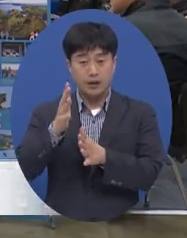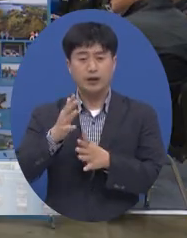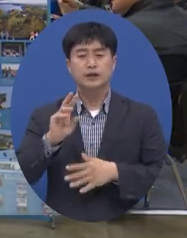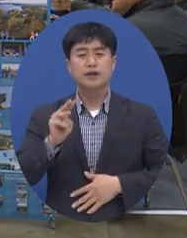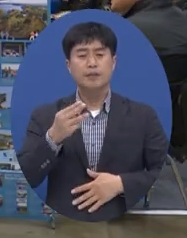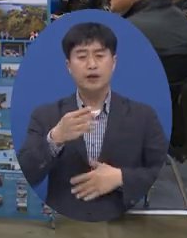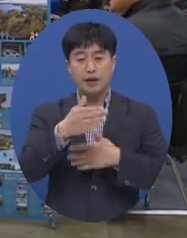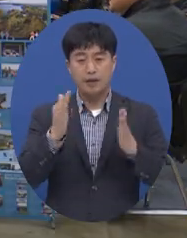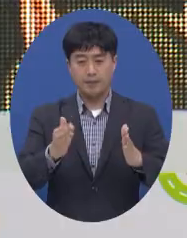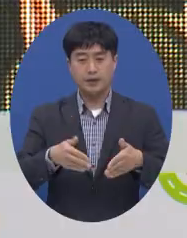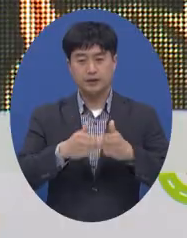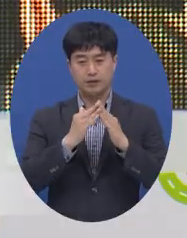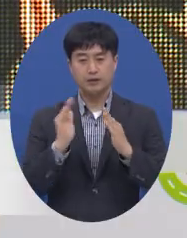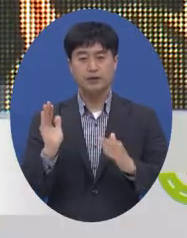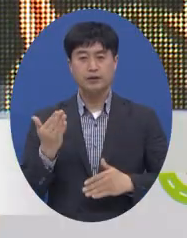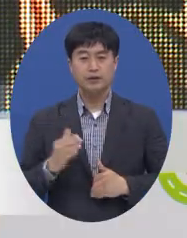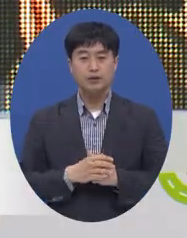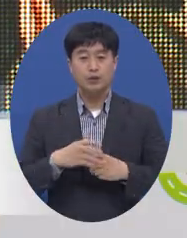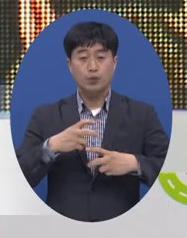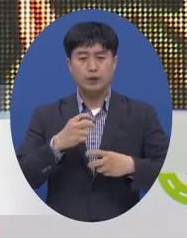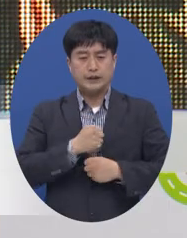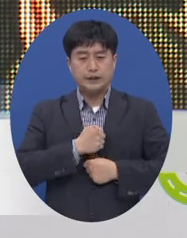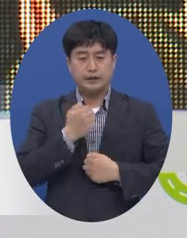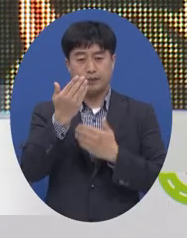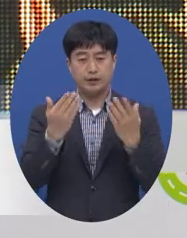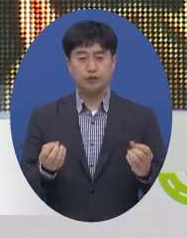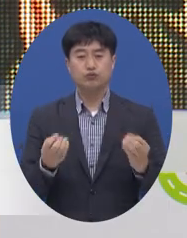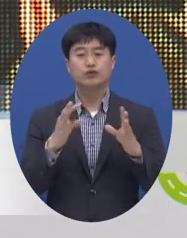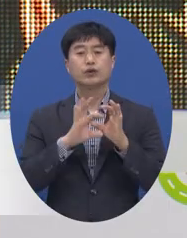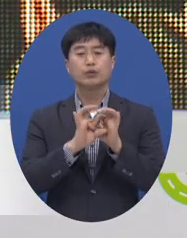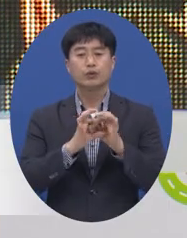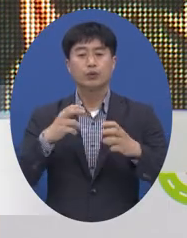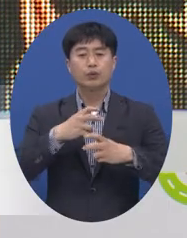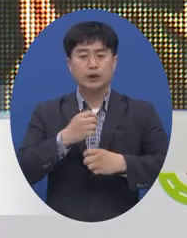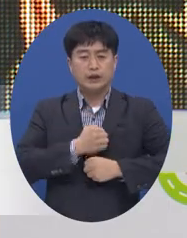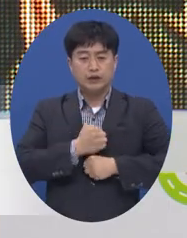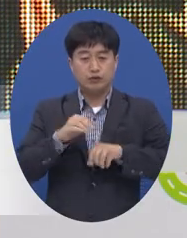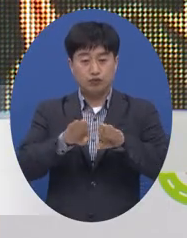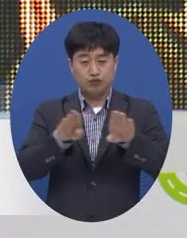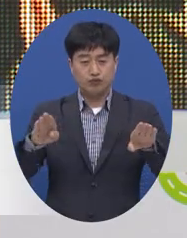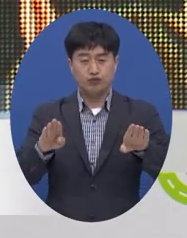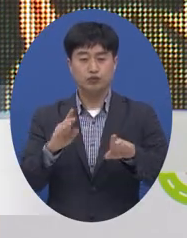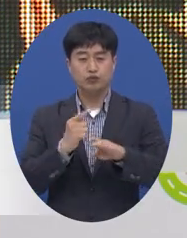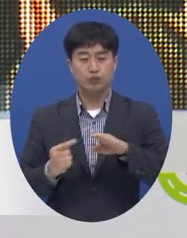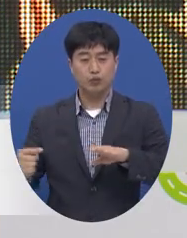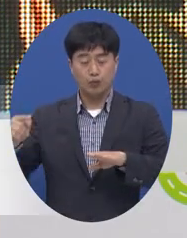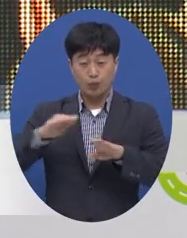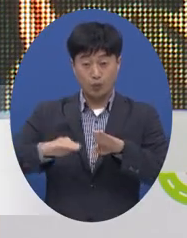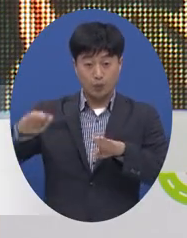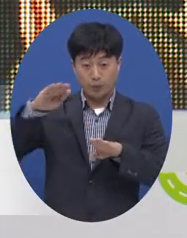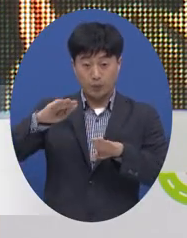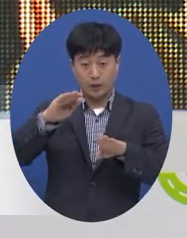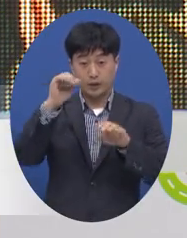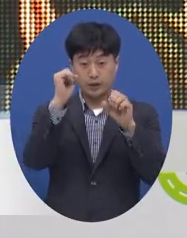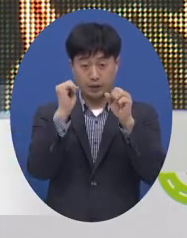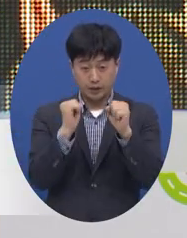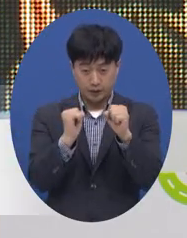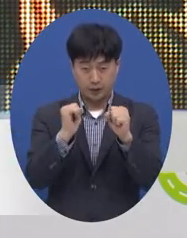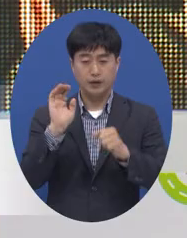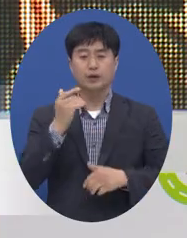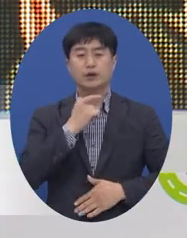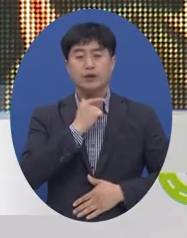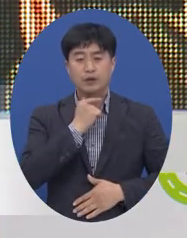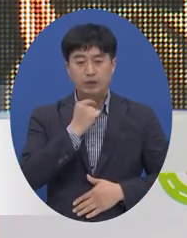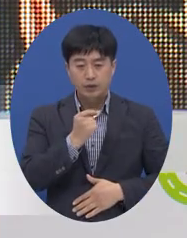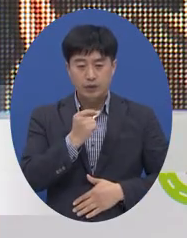부스를 구성했습니다. 교통안전 박람회를 통해서 교통안전 수준을 한층 더 높일 수